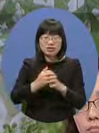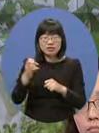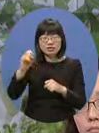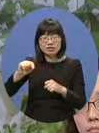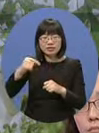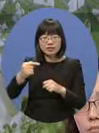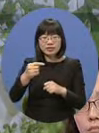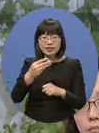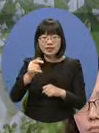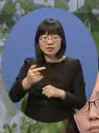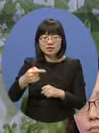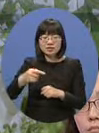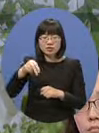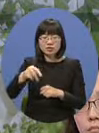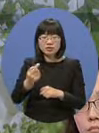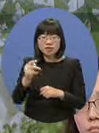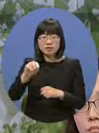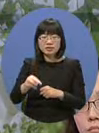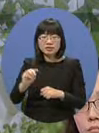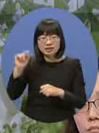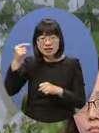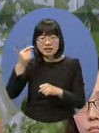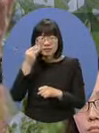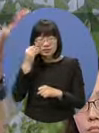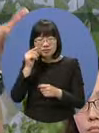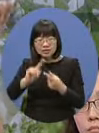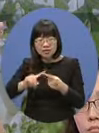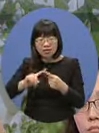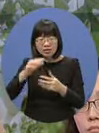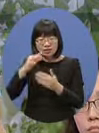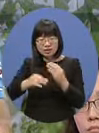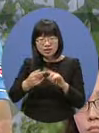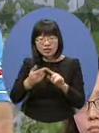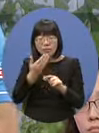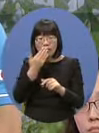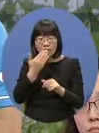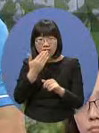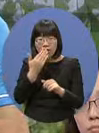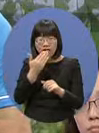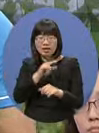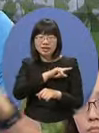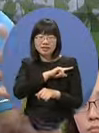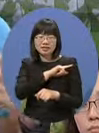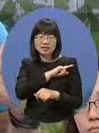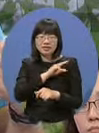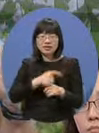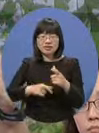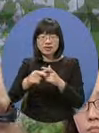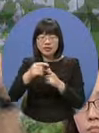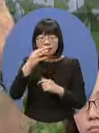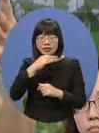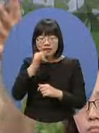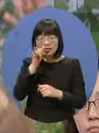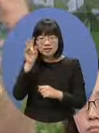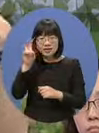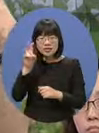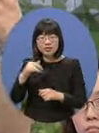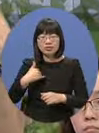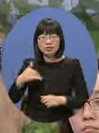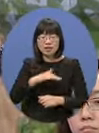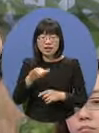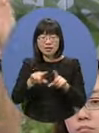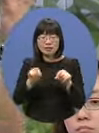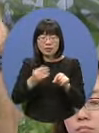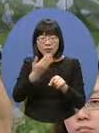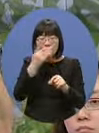그다음에 탄수화물, 그다음에 이제 지방 이런 순서대로 좀 먹어주시면 가장 좀 더 효과적으로. 그러니까 우리가 뭐